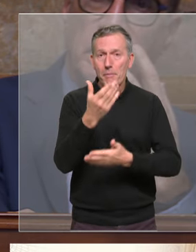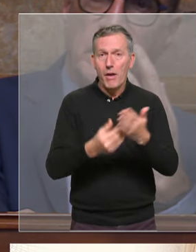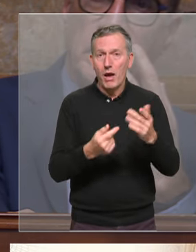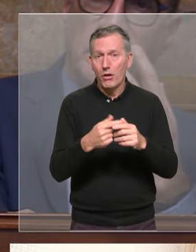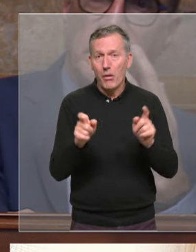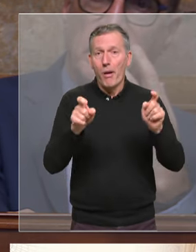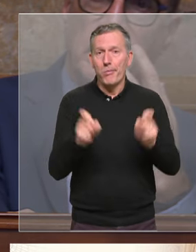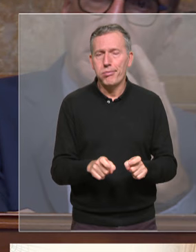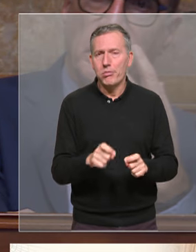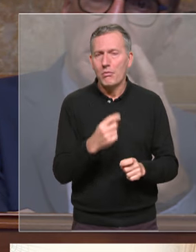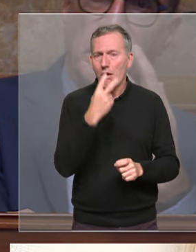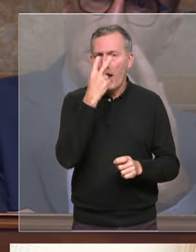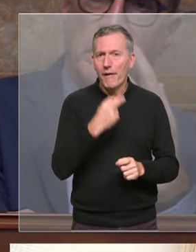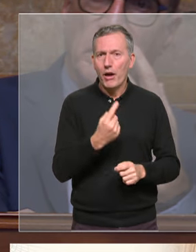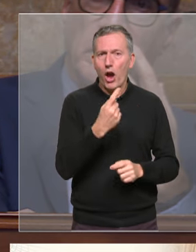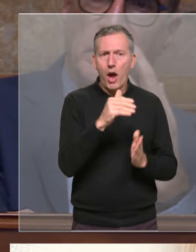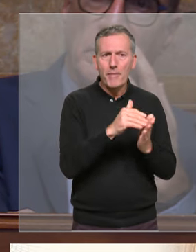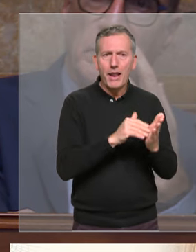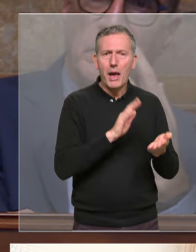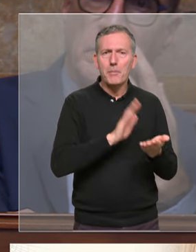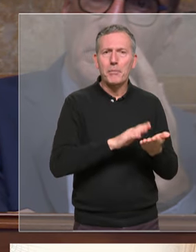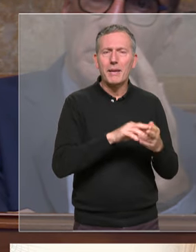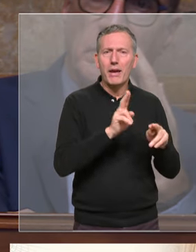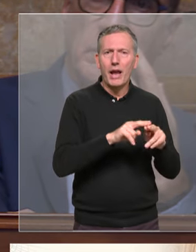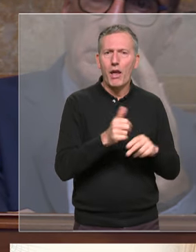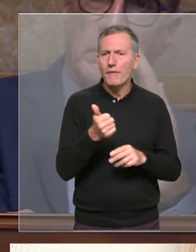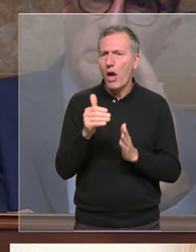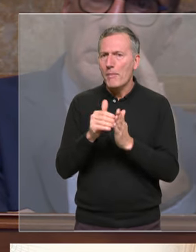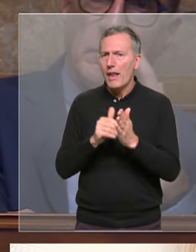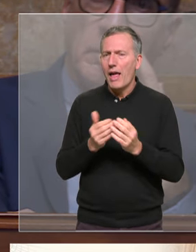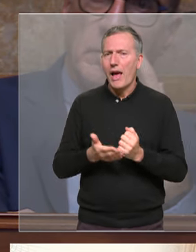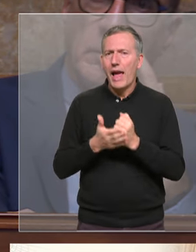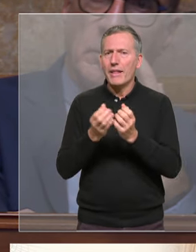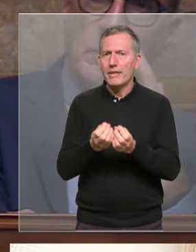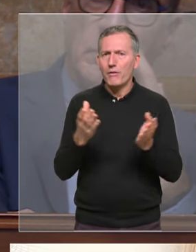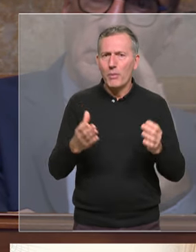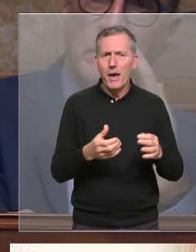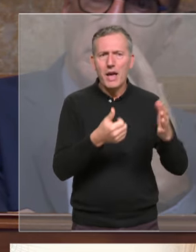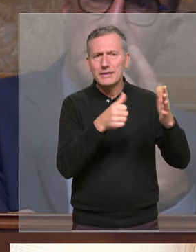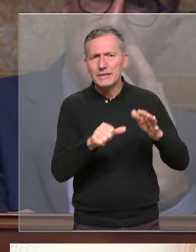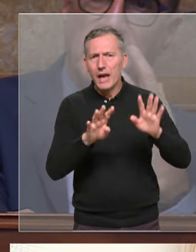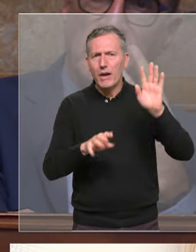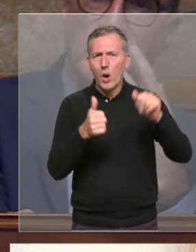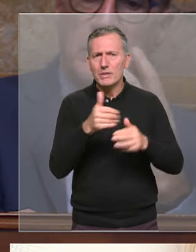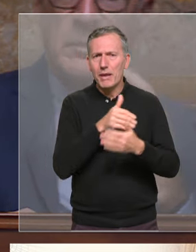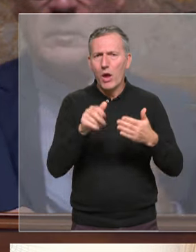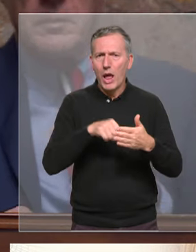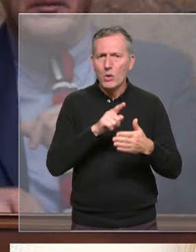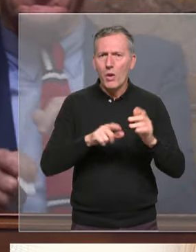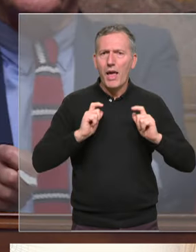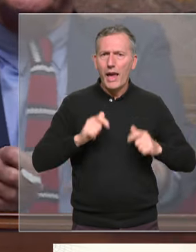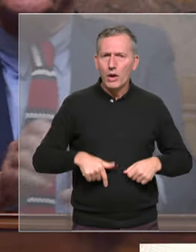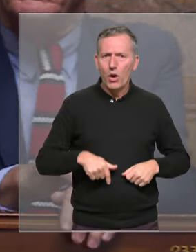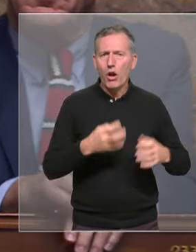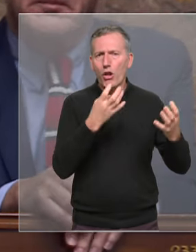rabot massif et aveugle. 1 milliard pour MaPrimeRénov', 1 milliard sur l'aide au développement, 691 millions pour l'école, 904 millions pour la